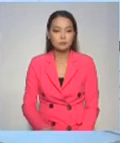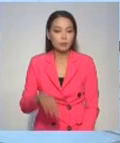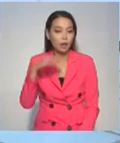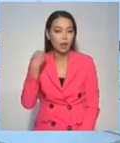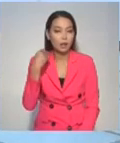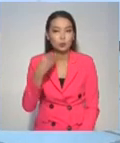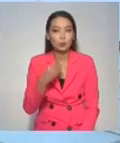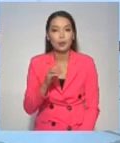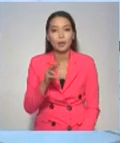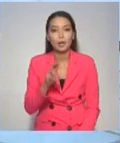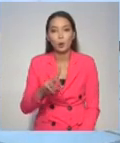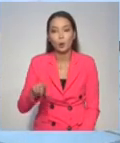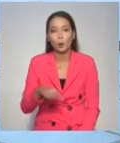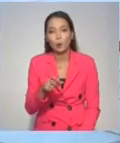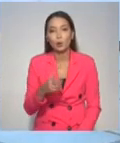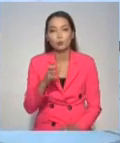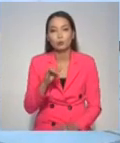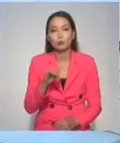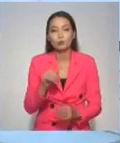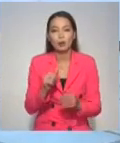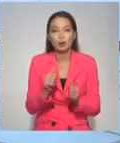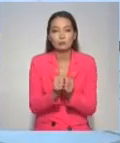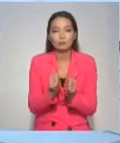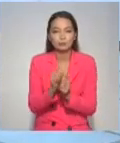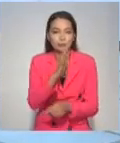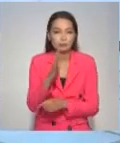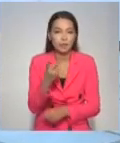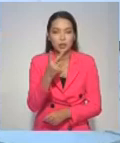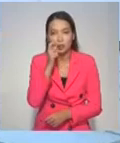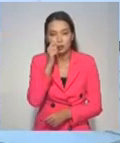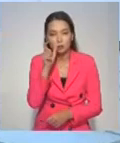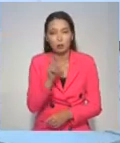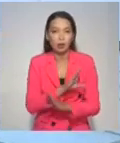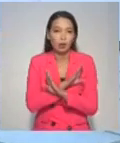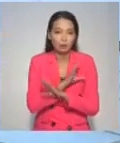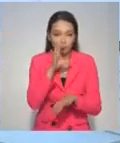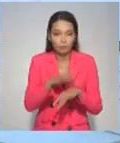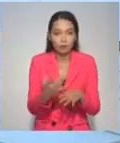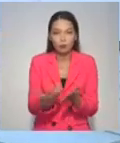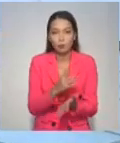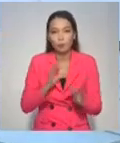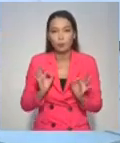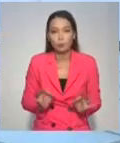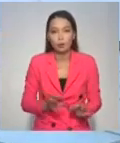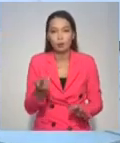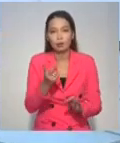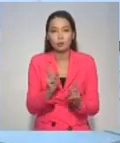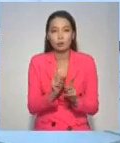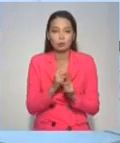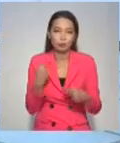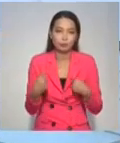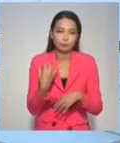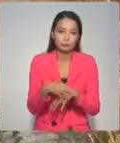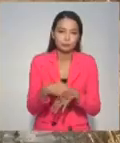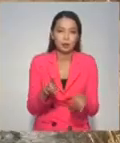Ақтөбеде Елек өзенінің жағасындағы бұта арасынан екі жігіттің мәйіті табылды. Прокурорлардың мәліметінше екеуін де қинап өлтірген. Олар